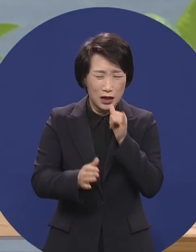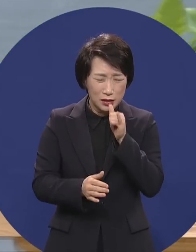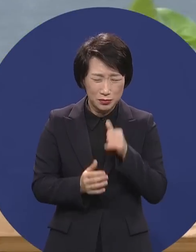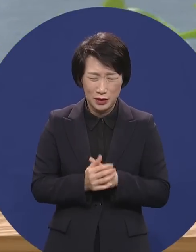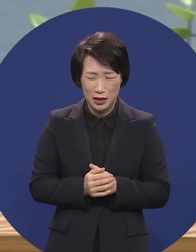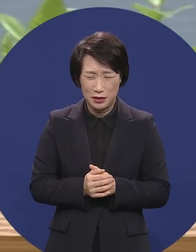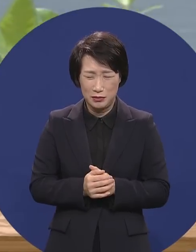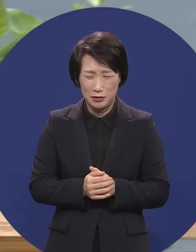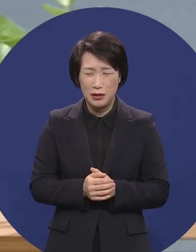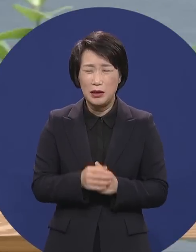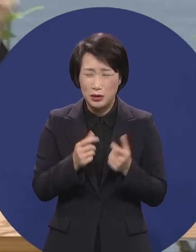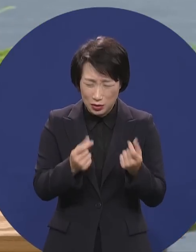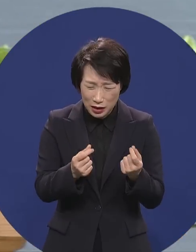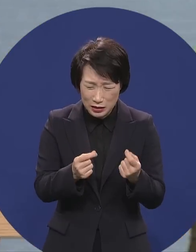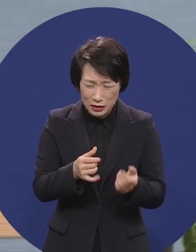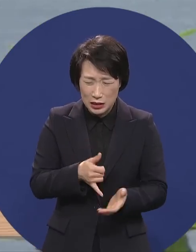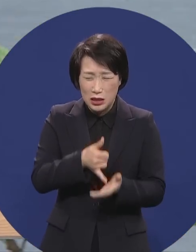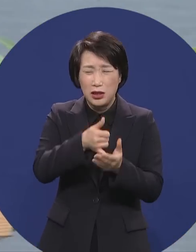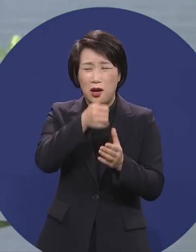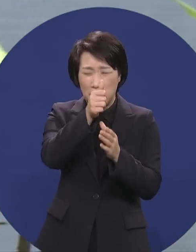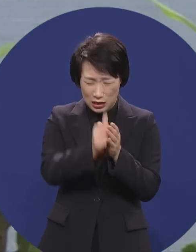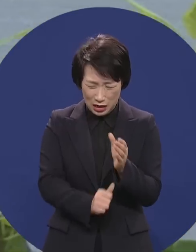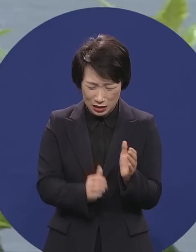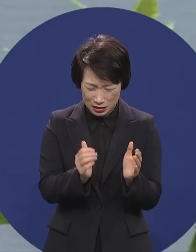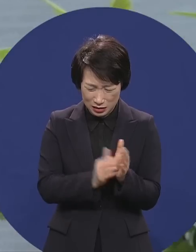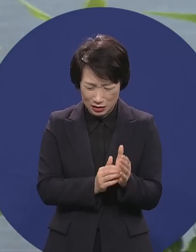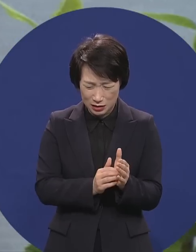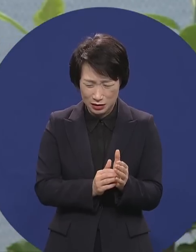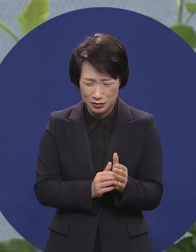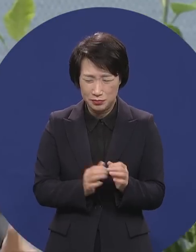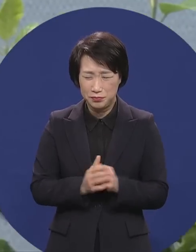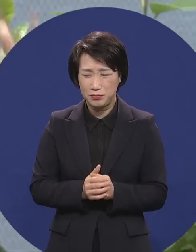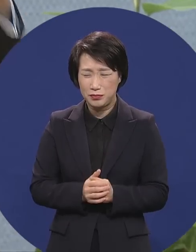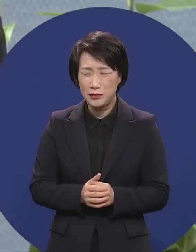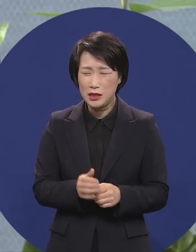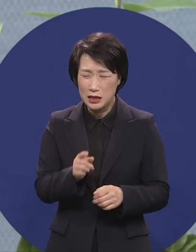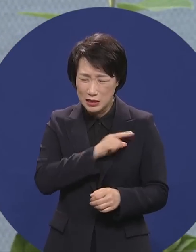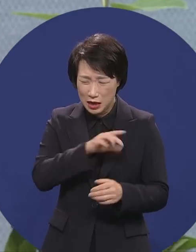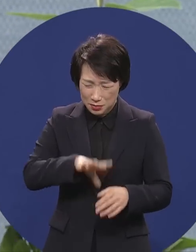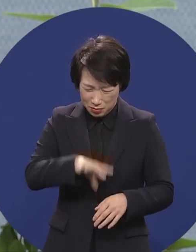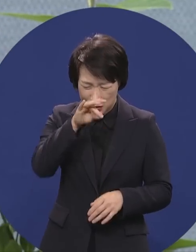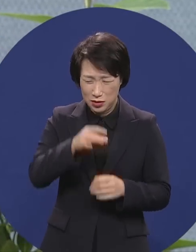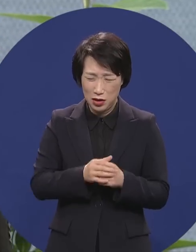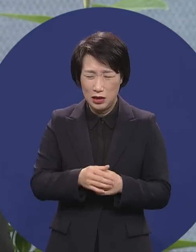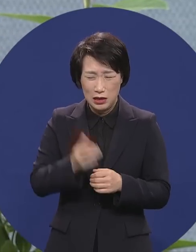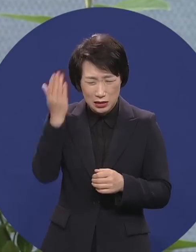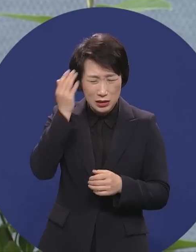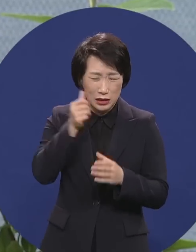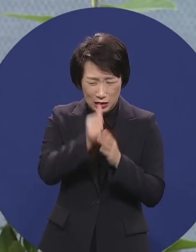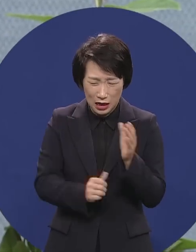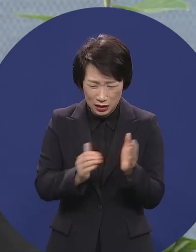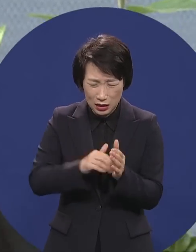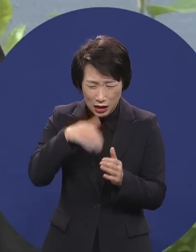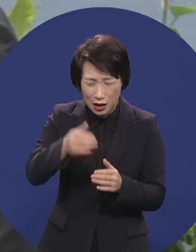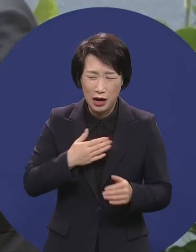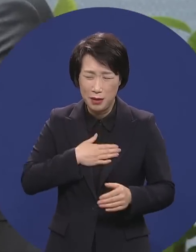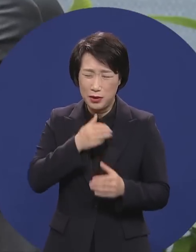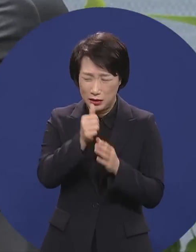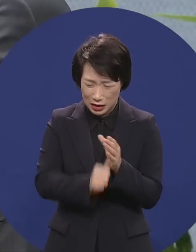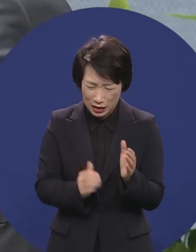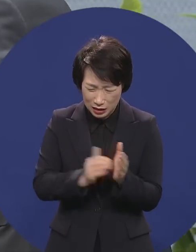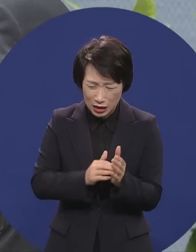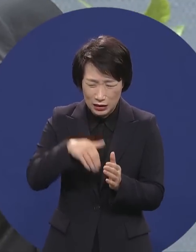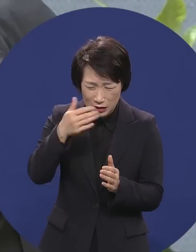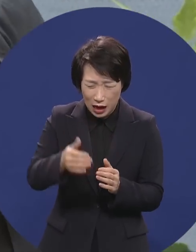시도했습니다. 역시 인격적으로 타락했습니다. 제일 먼저 지성이 타락하니 감성이 타락하고,